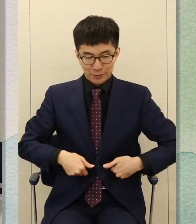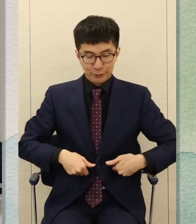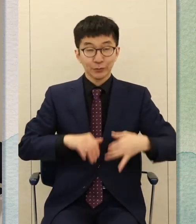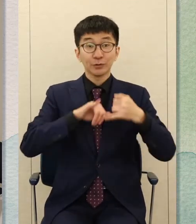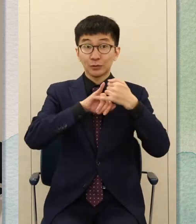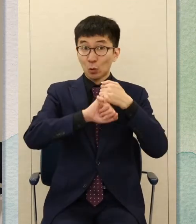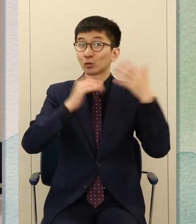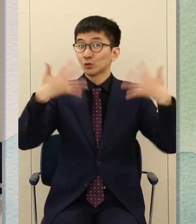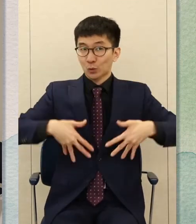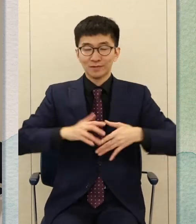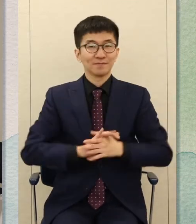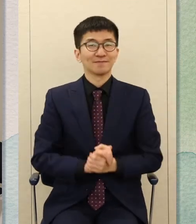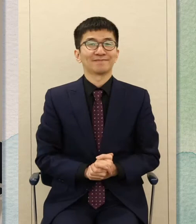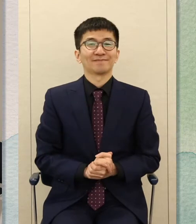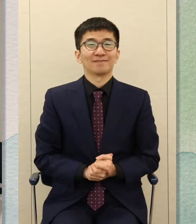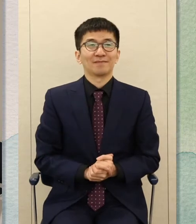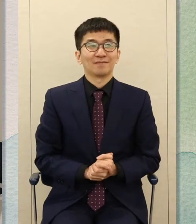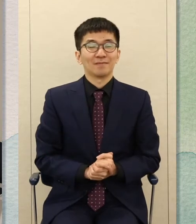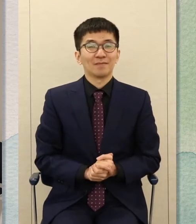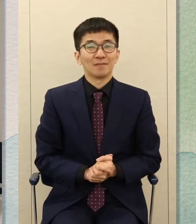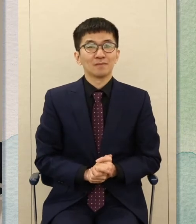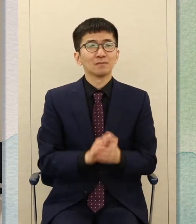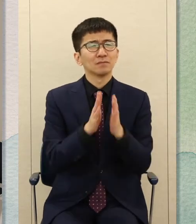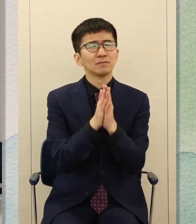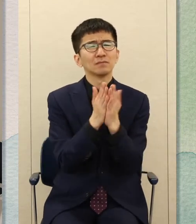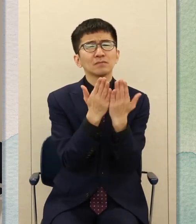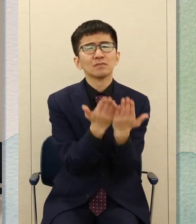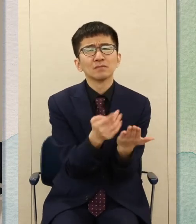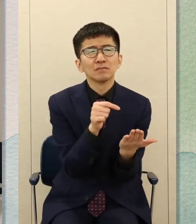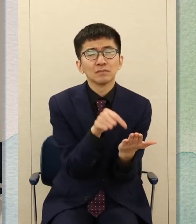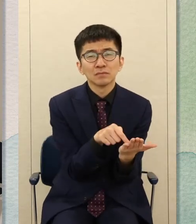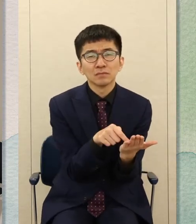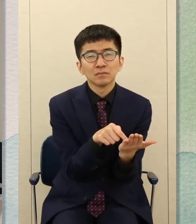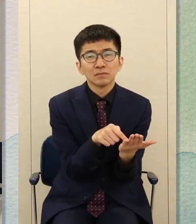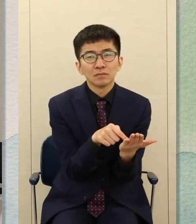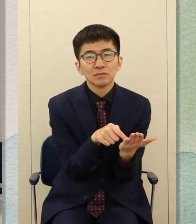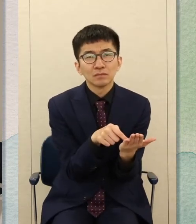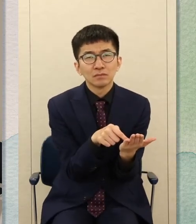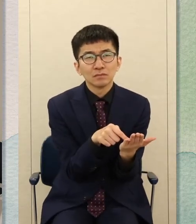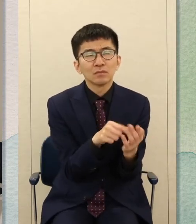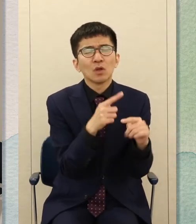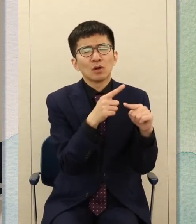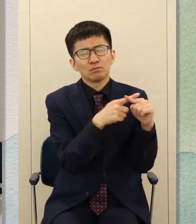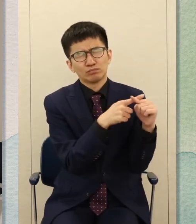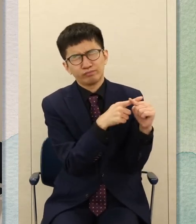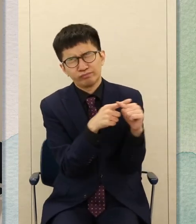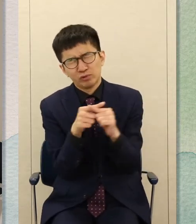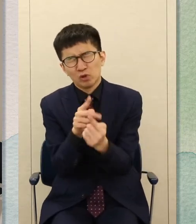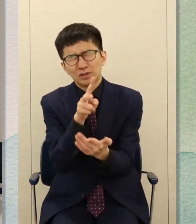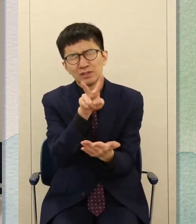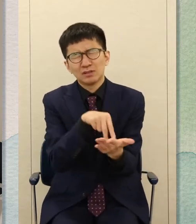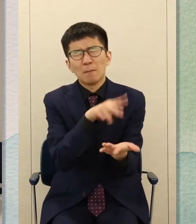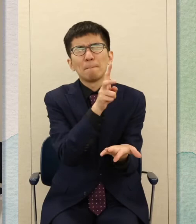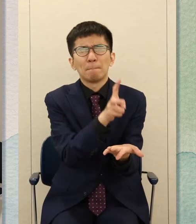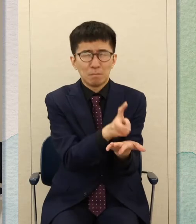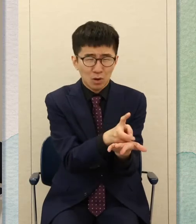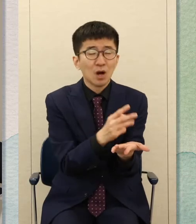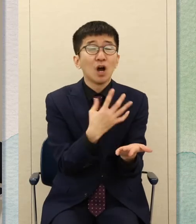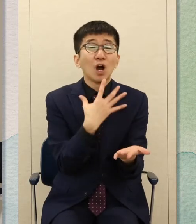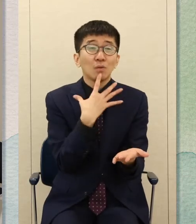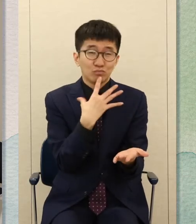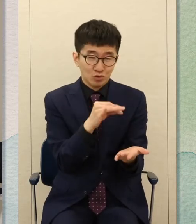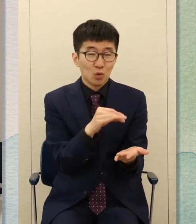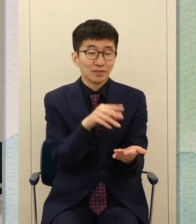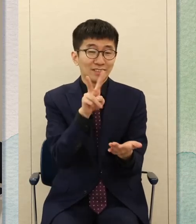기본적으로. 근데 책은, 예, 당연히 의무적으로 반드시 읽고 와야 돼요. 물론 안 읽고 오셔도